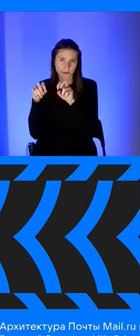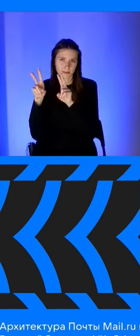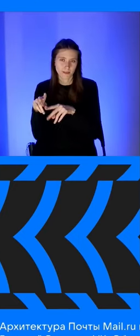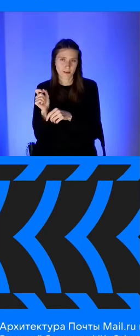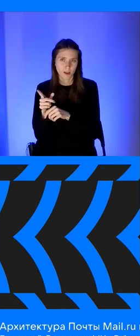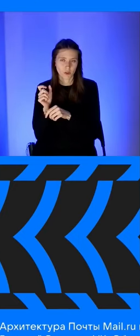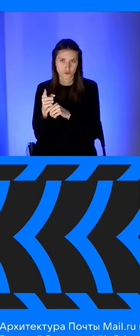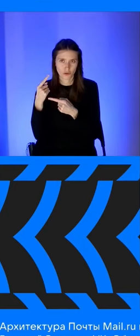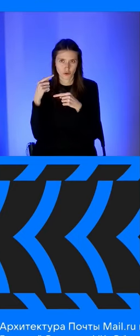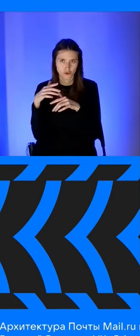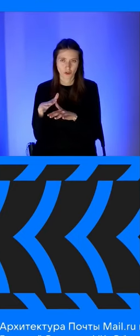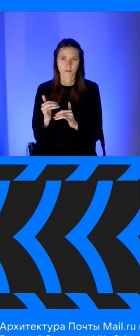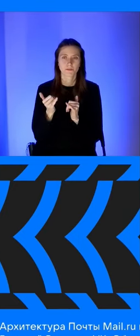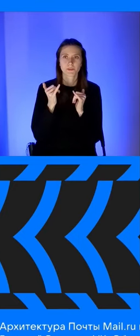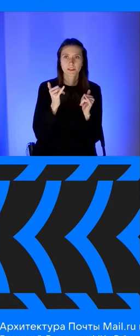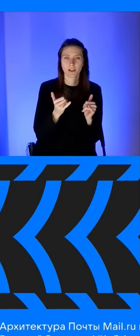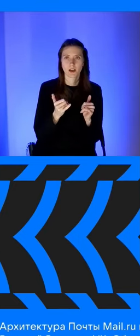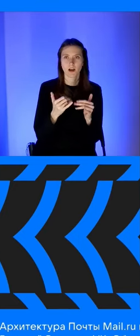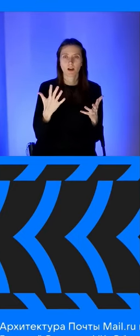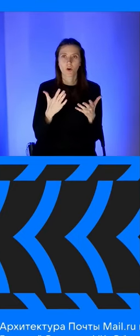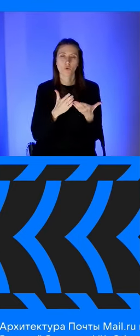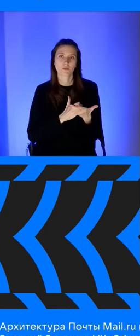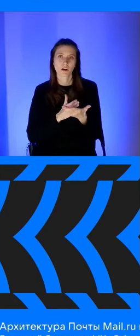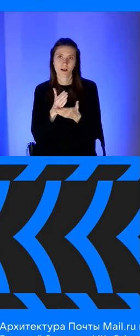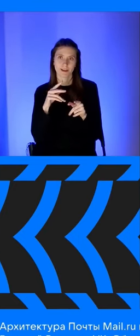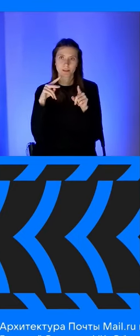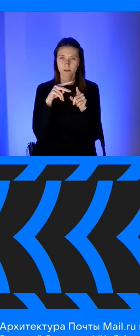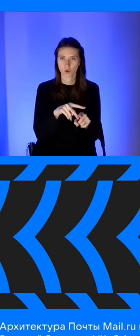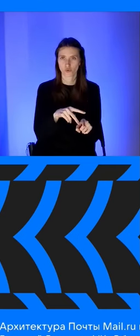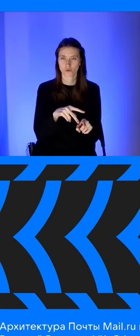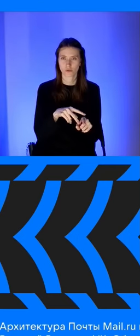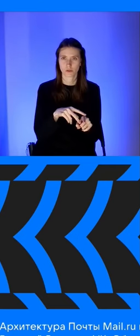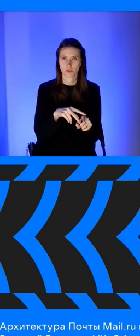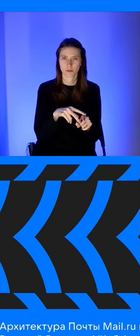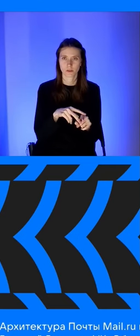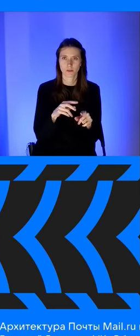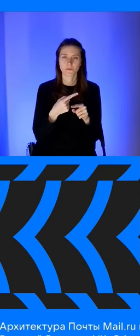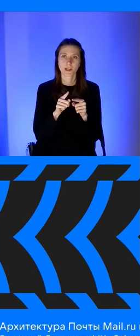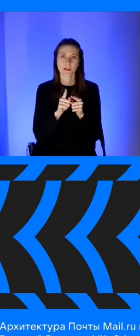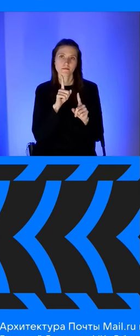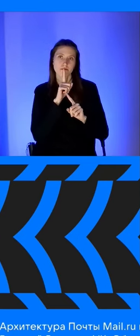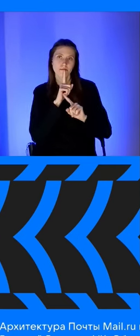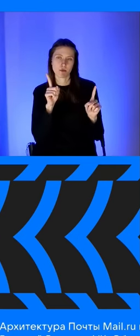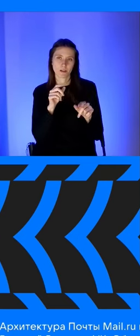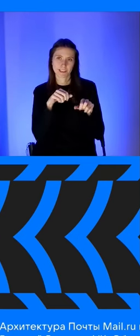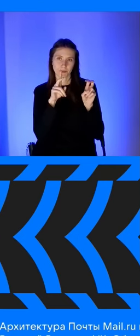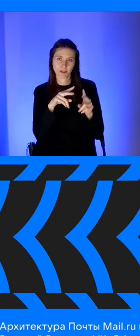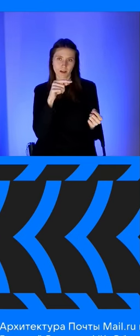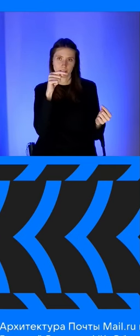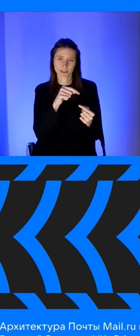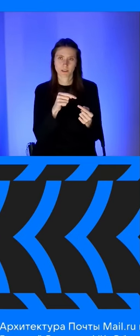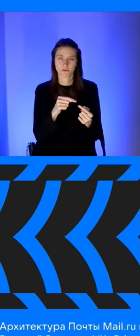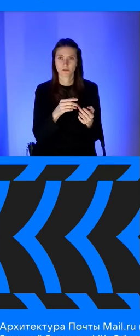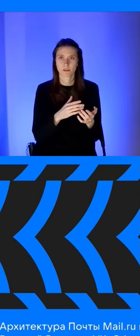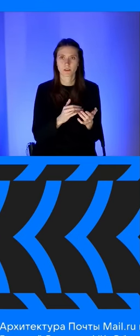для определенного характера нагрузки. Да? То есть это именно специализированная штука, которая заточена